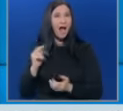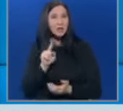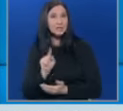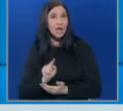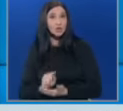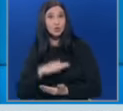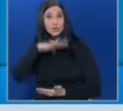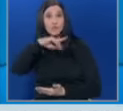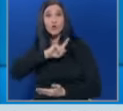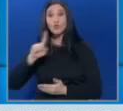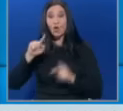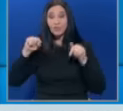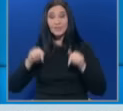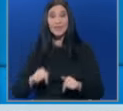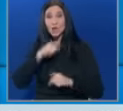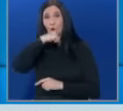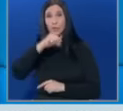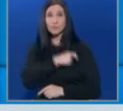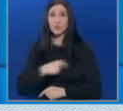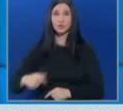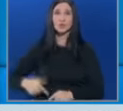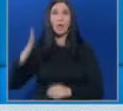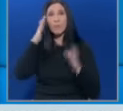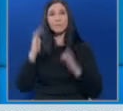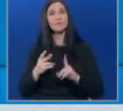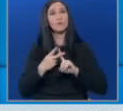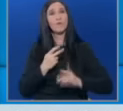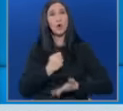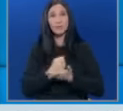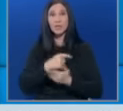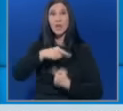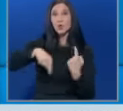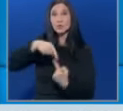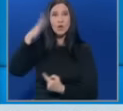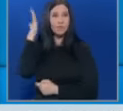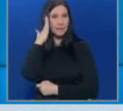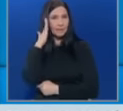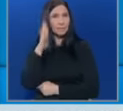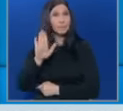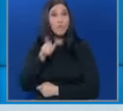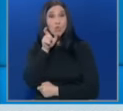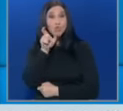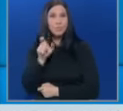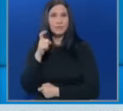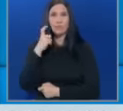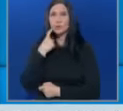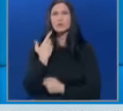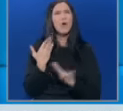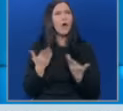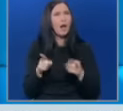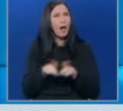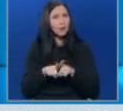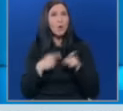защо се е стигнало до днешния компромис за национално правителство с втория мандат и ротационен премиер. По думите на Борисов, каквито